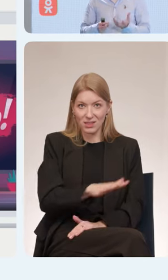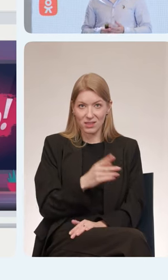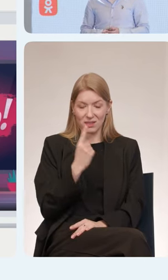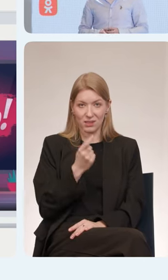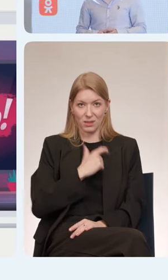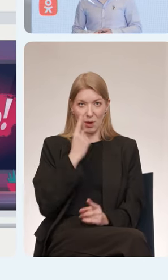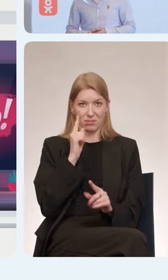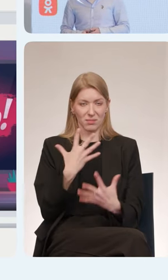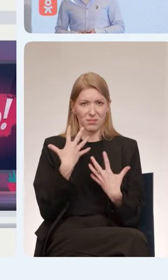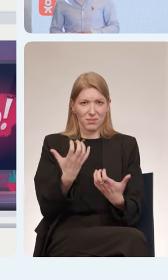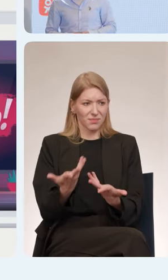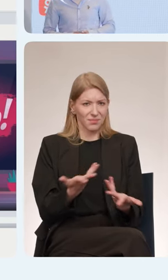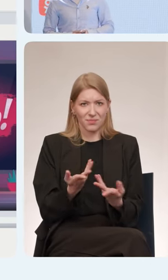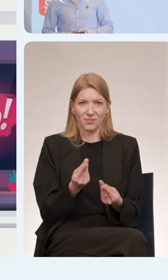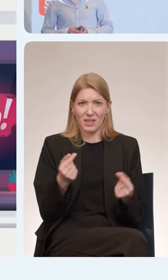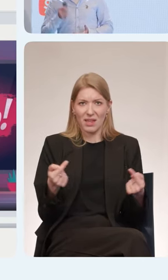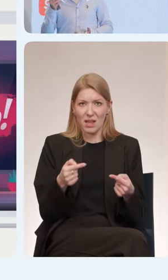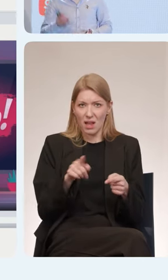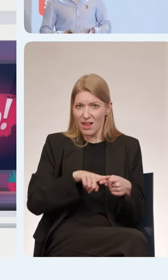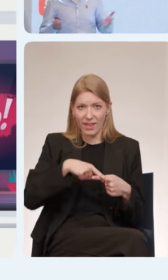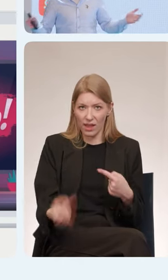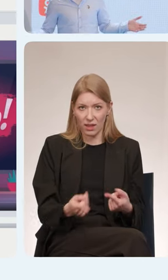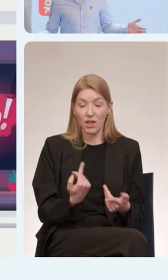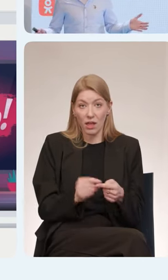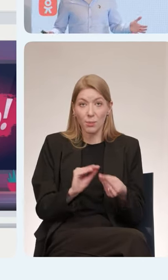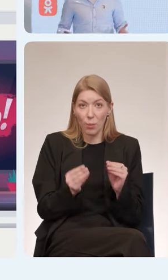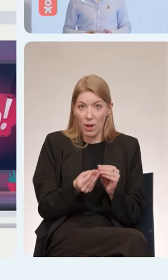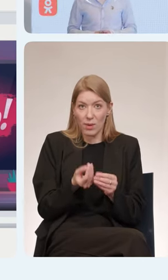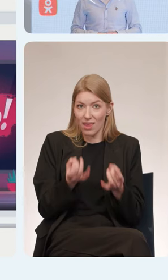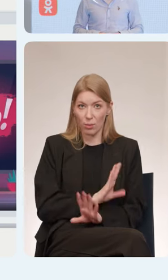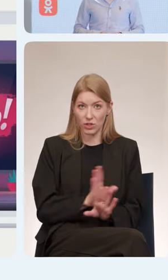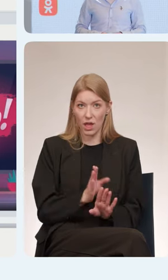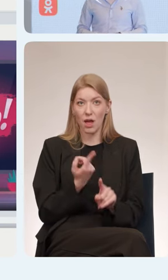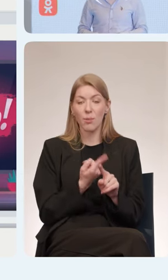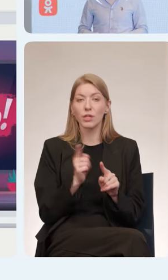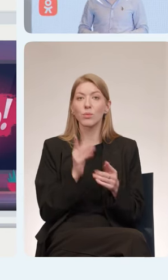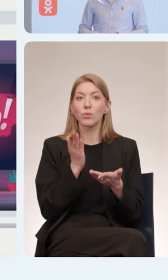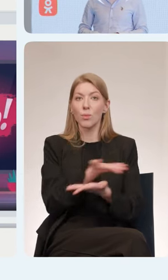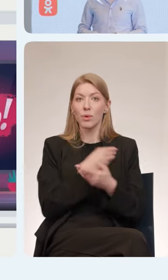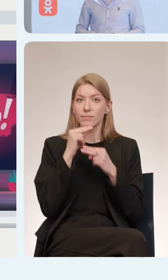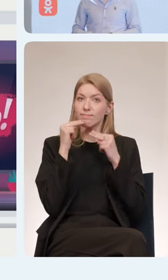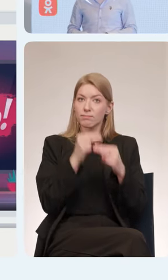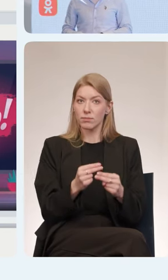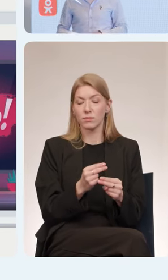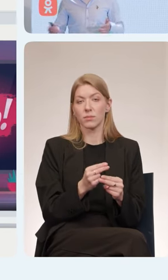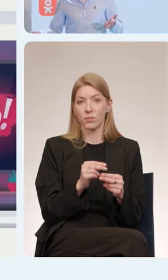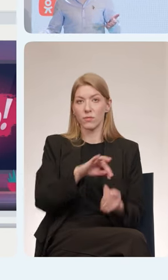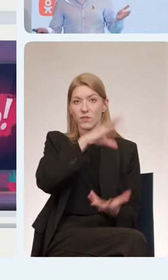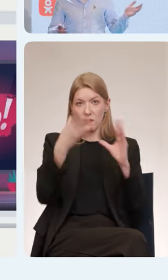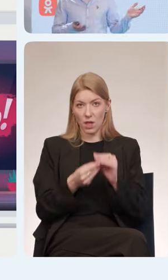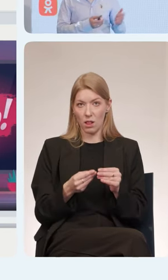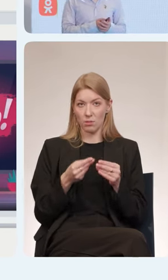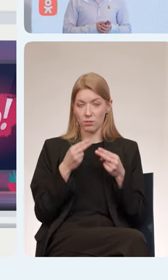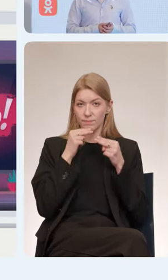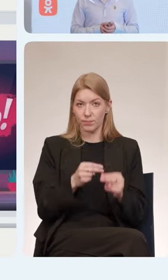смысле проблема такая непростая. И именно поэтому мы системно ей занимаемся. Значит, у нас